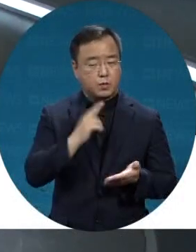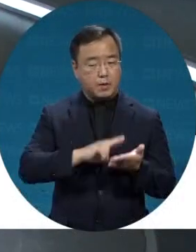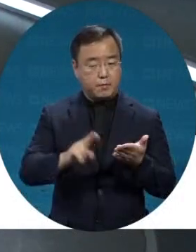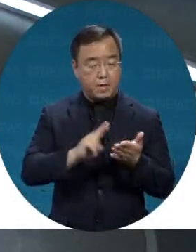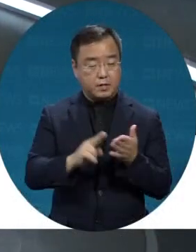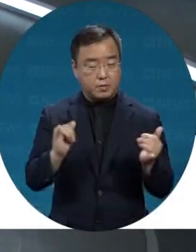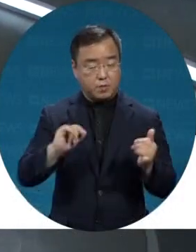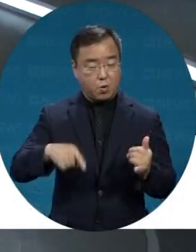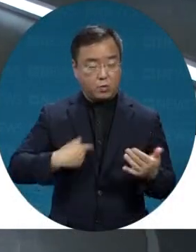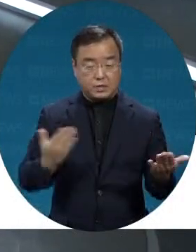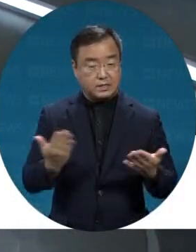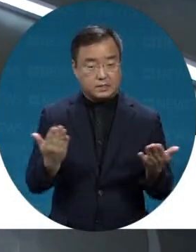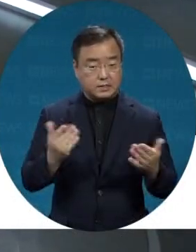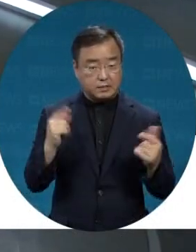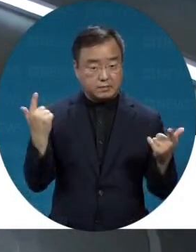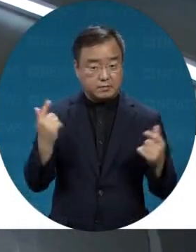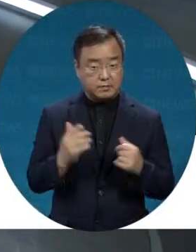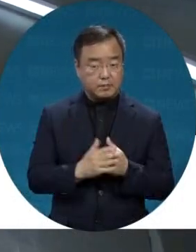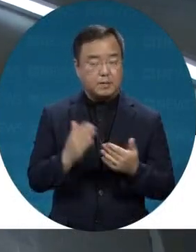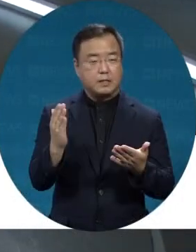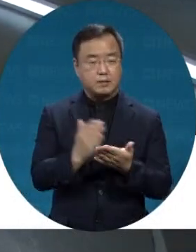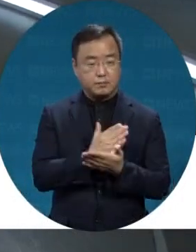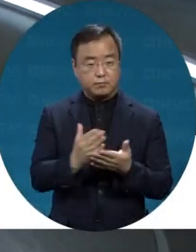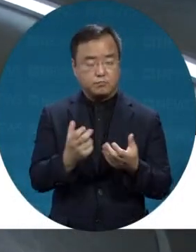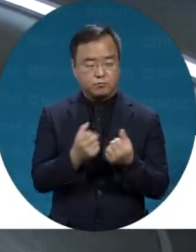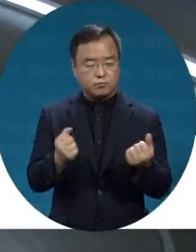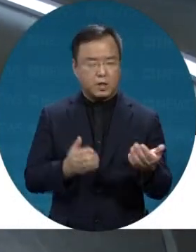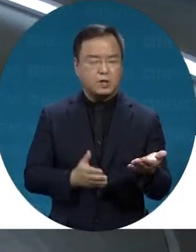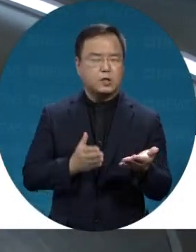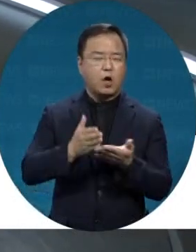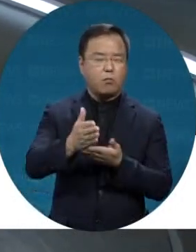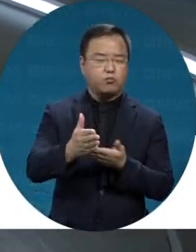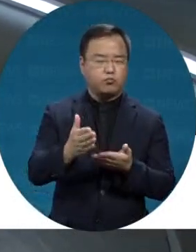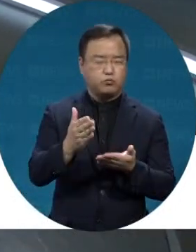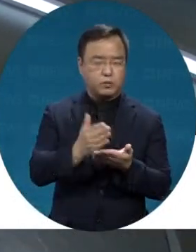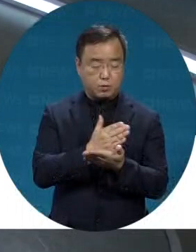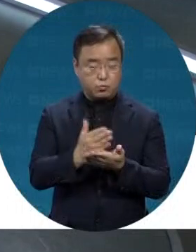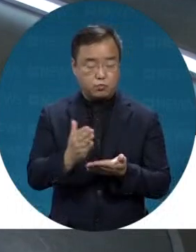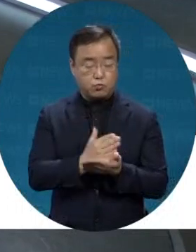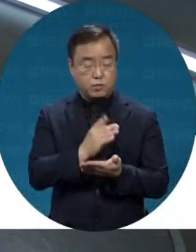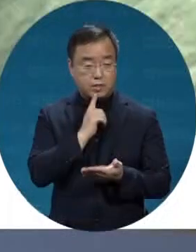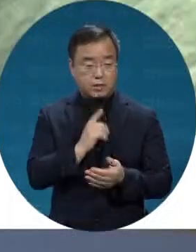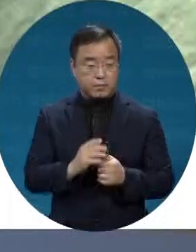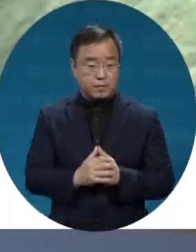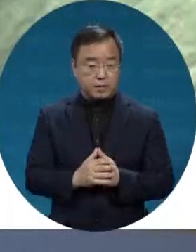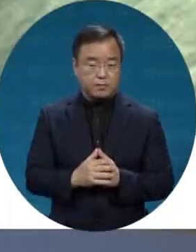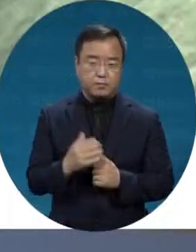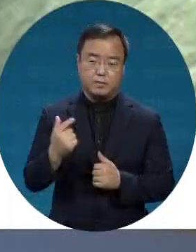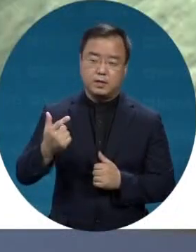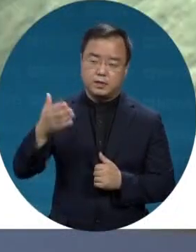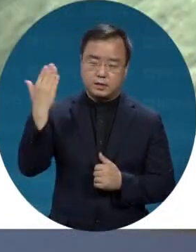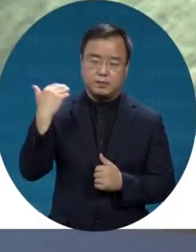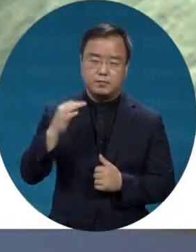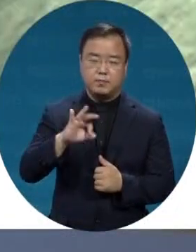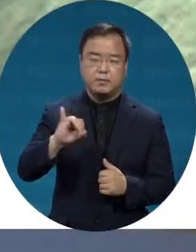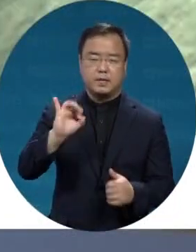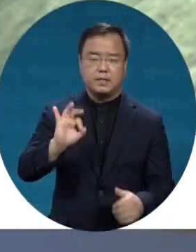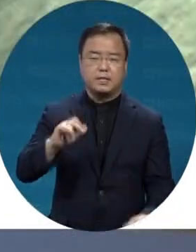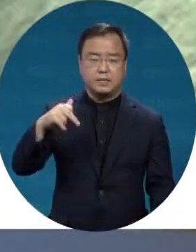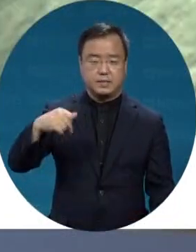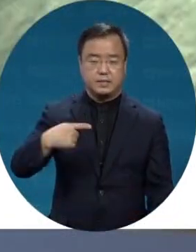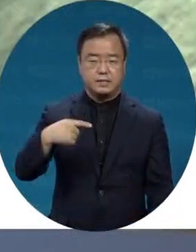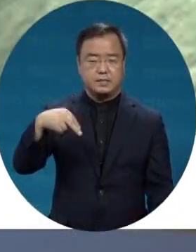혼자 작업하지는 않는다고 하죠 분업화 전문화가 상당히 진행됐다고 들었습니다 예전에는 잉크와